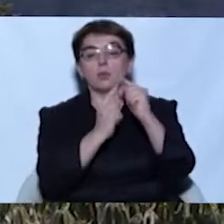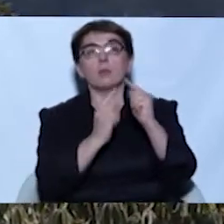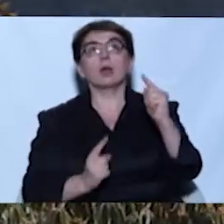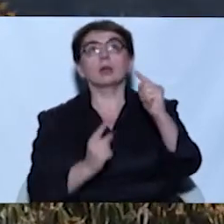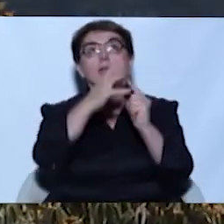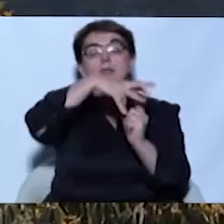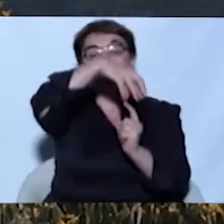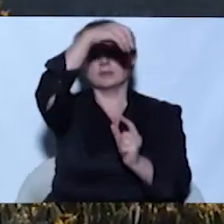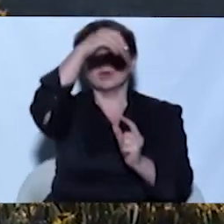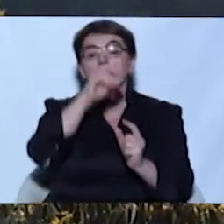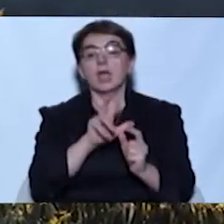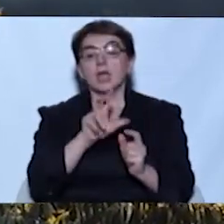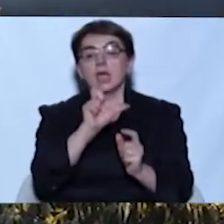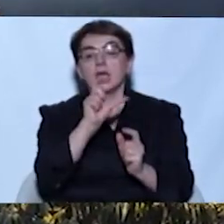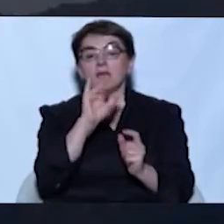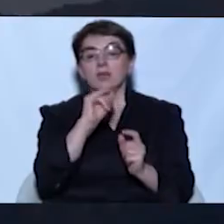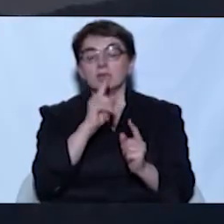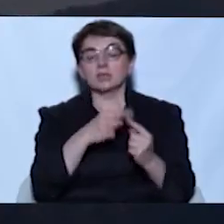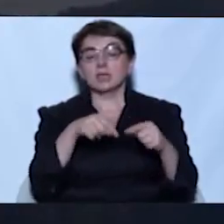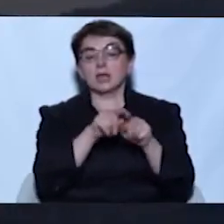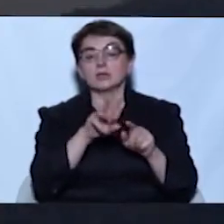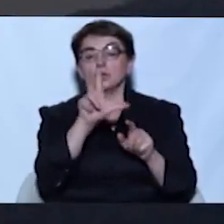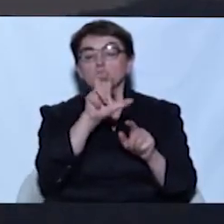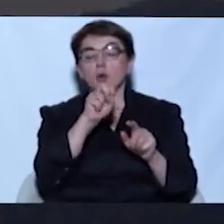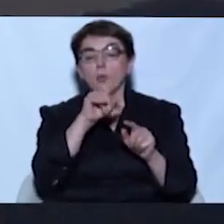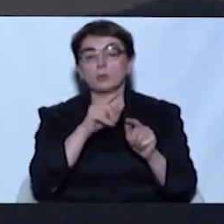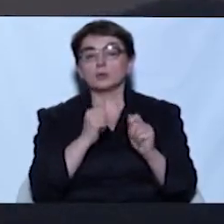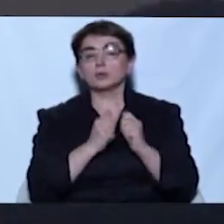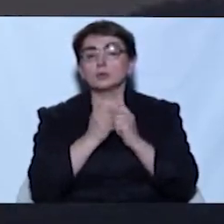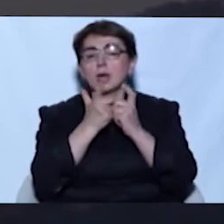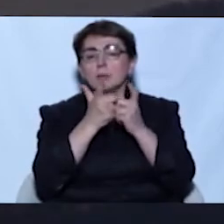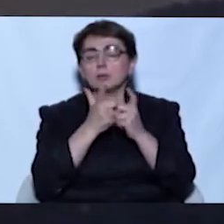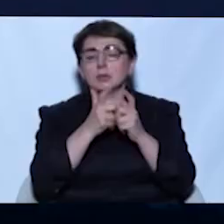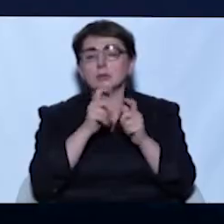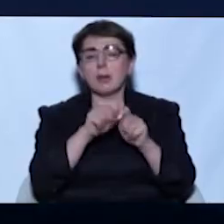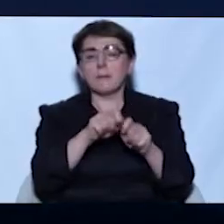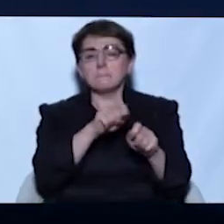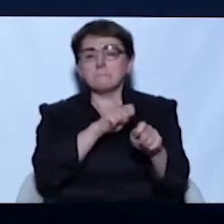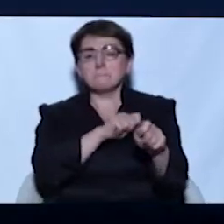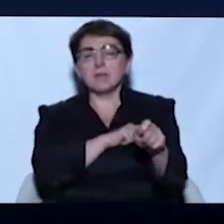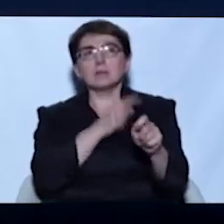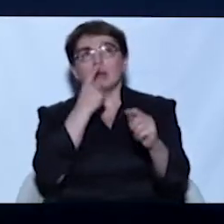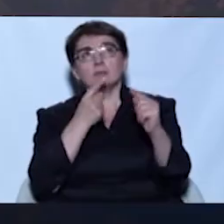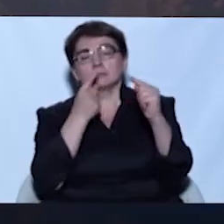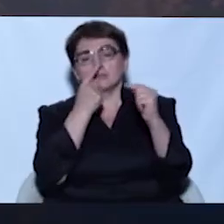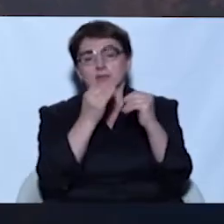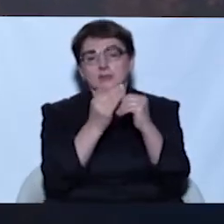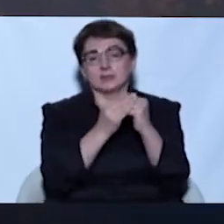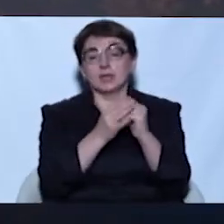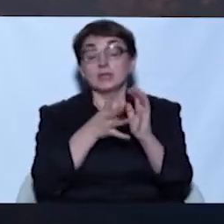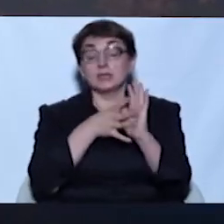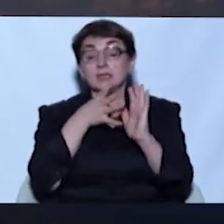ევერესტი, ანუ ჯომოლუნგმა, მისი სიმაღლე სულ რამოდენიმე მეტრით ვერ წვდება 9 კილომეტრს, ანუ